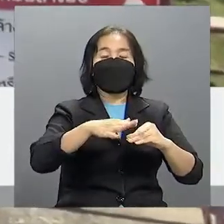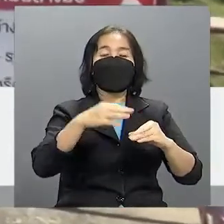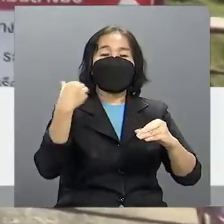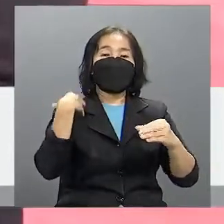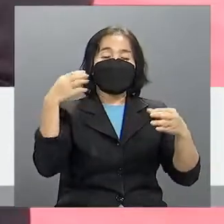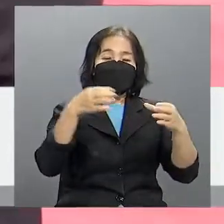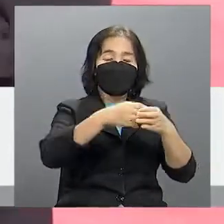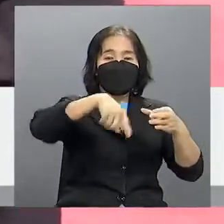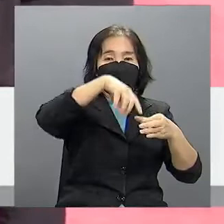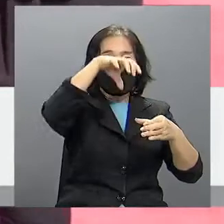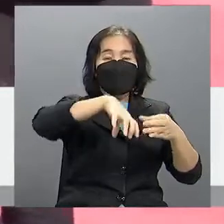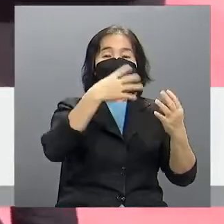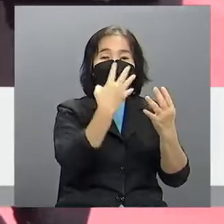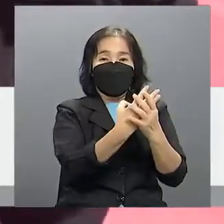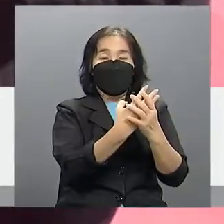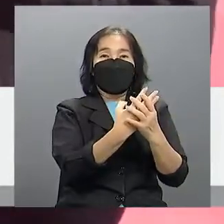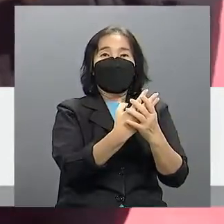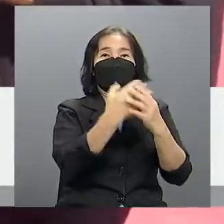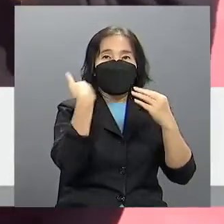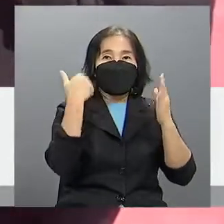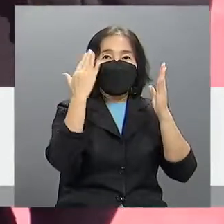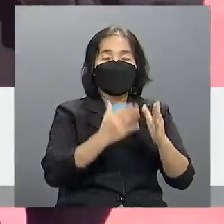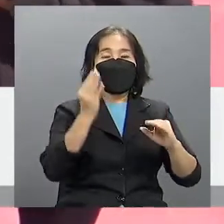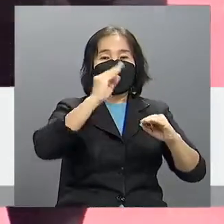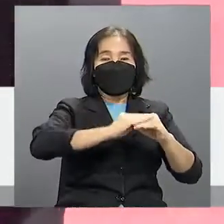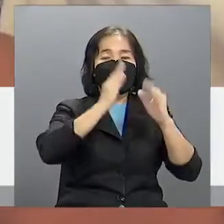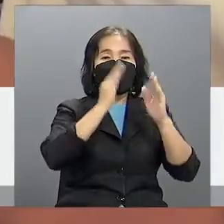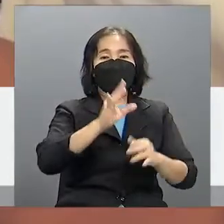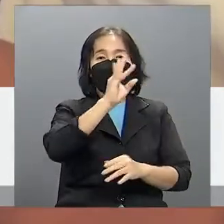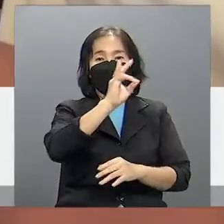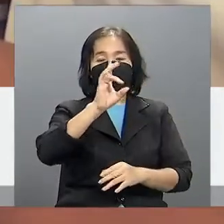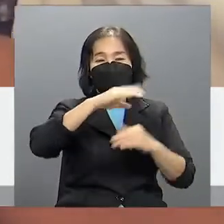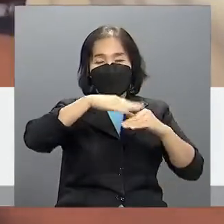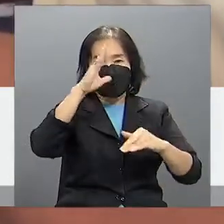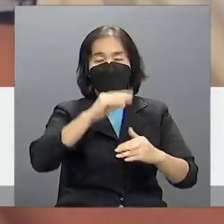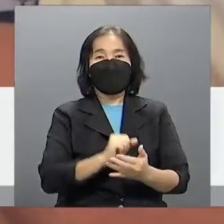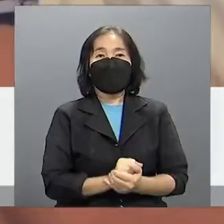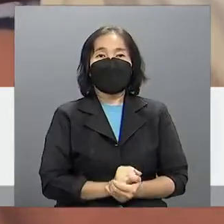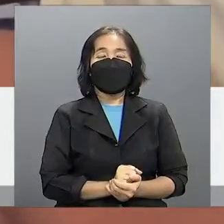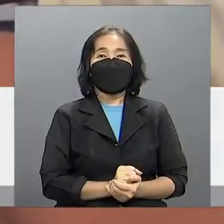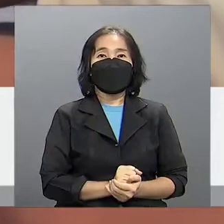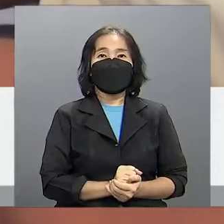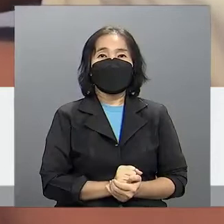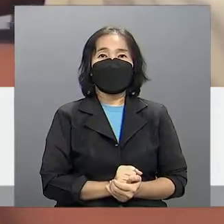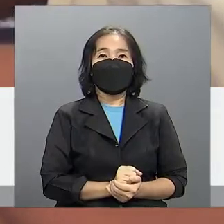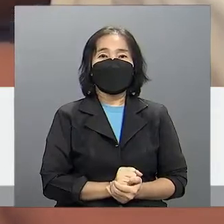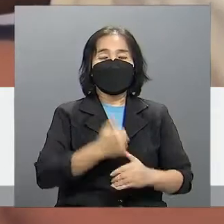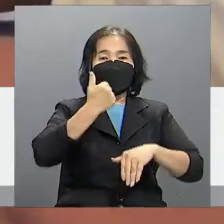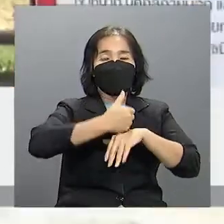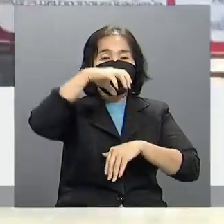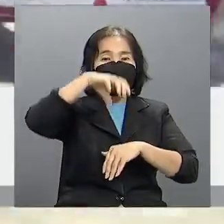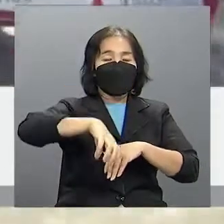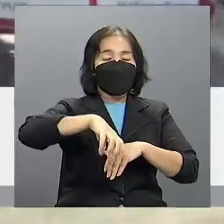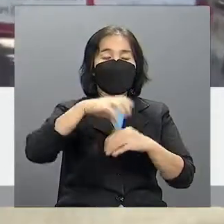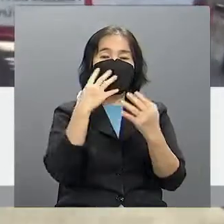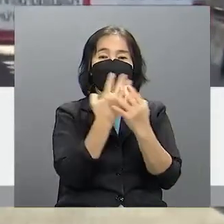เอทีเคพบผลเป็นบวกเพิ่มอีกประมาณ 700คนค่ะนายณรงค์หนูคงผู้บัญชาการเรือนจำจังหวัดตรังก็